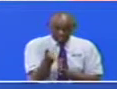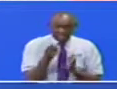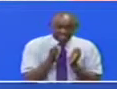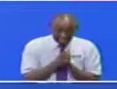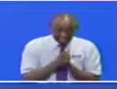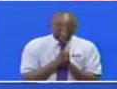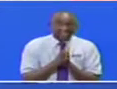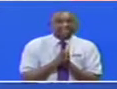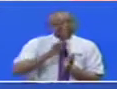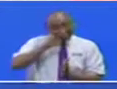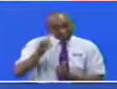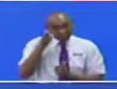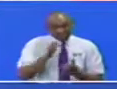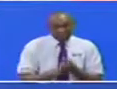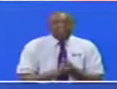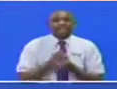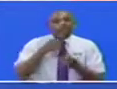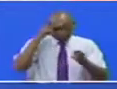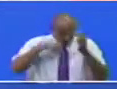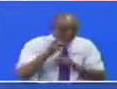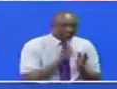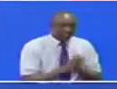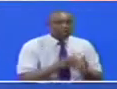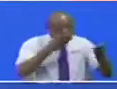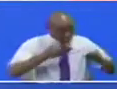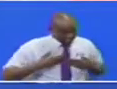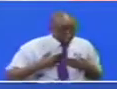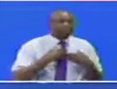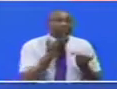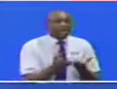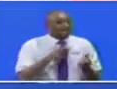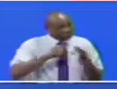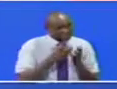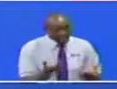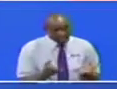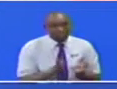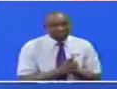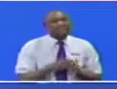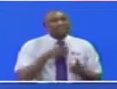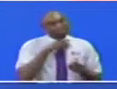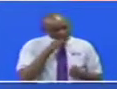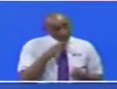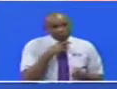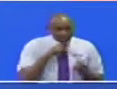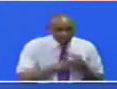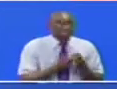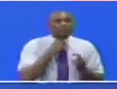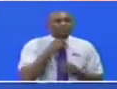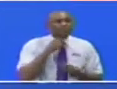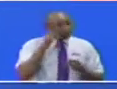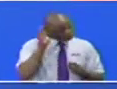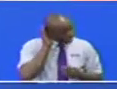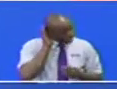zilizoko katikati mwa jiji la Nairobi. Profesa Mitula, karibu sana, na moja kwa moja kwanza tungependa kusikia ujumbe wako